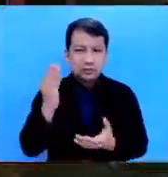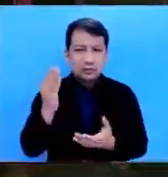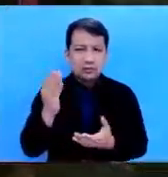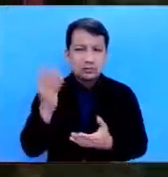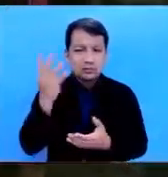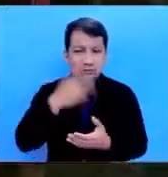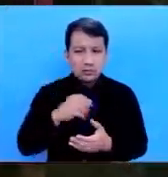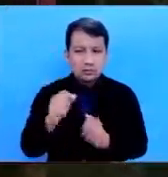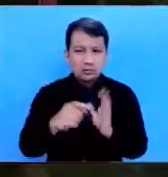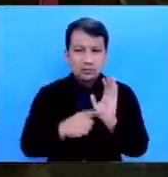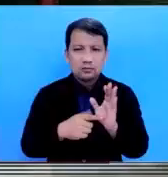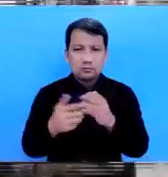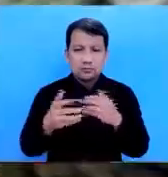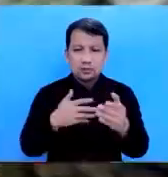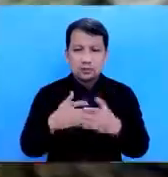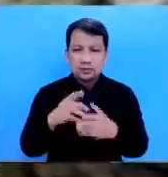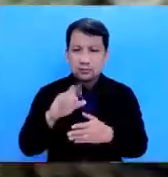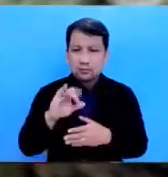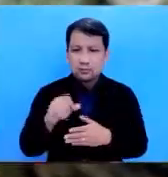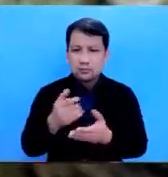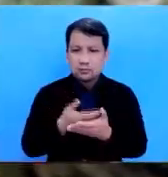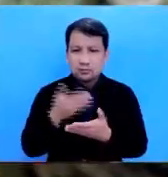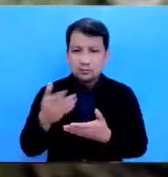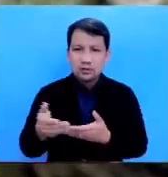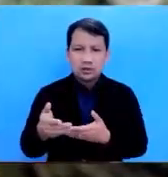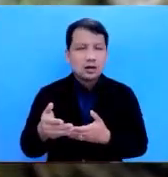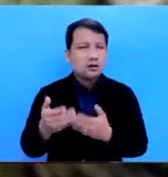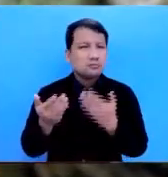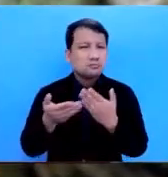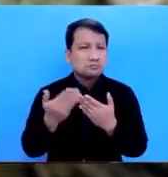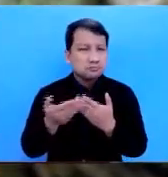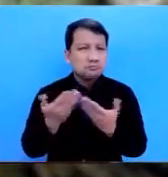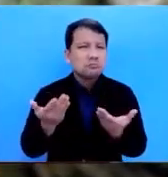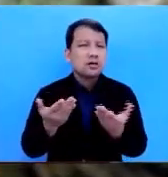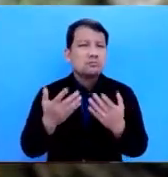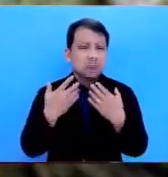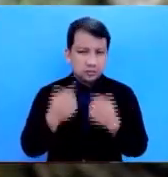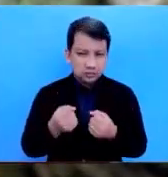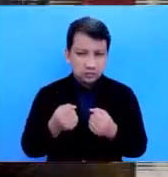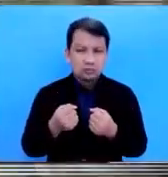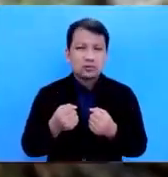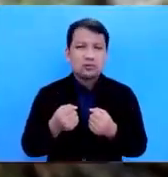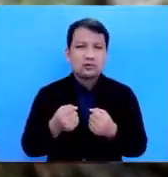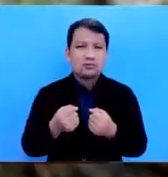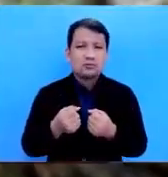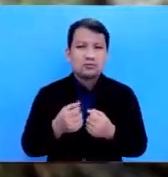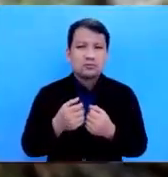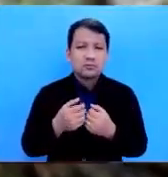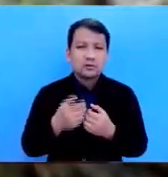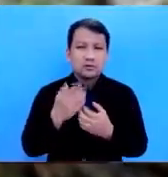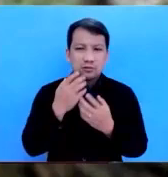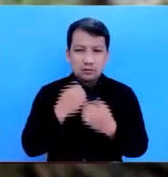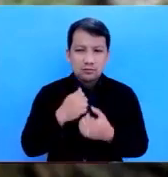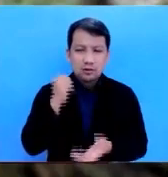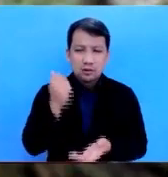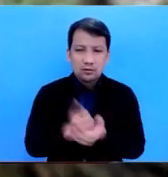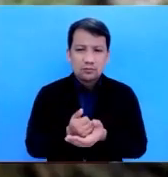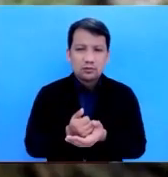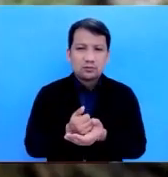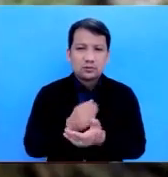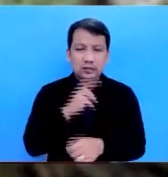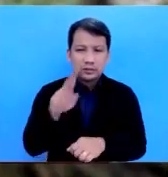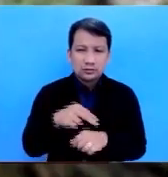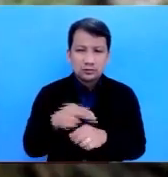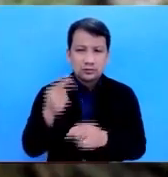bagay kahit sa talipapaka pamamili. Sa madaling salita, mas matibay at mas sulit. Aprobado rin ng National Historical Commission of